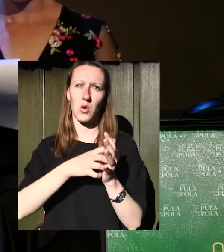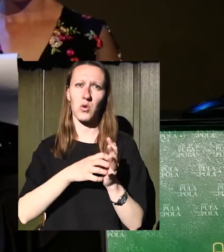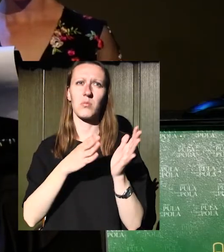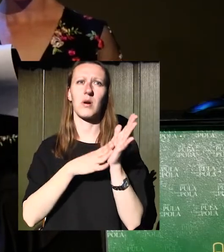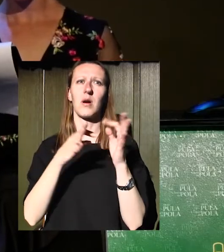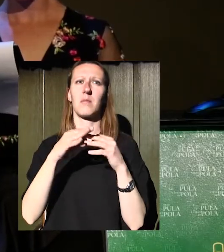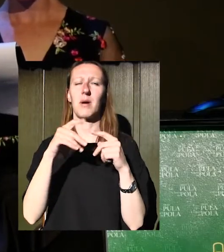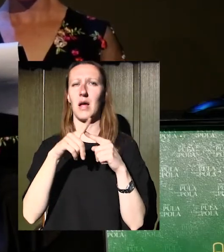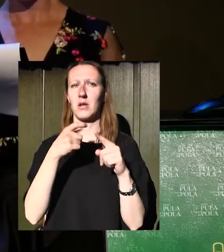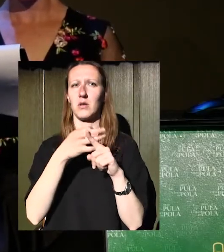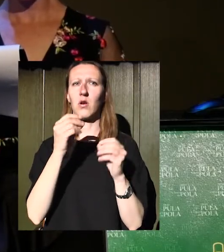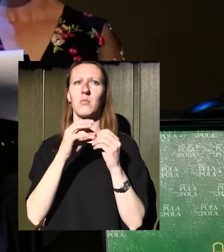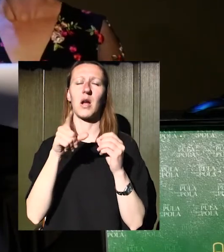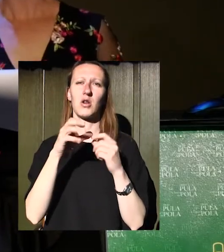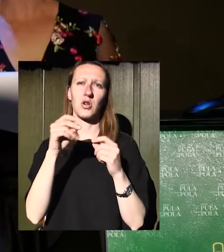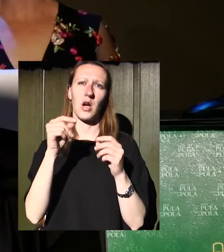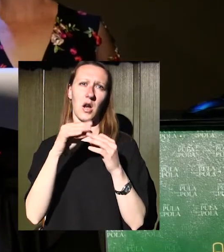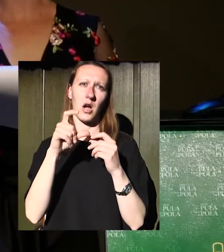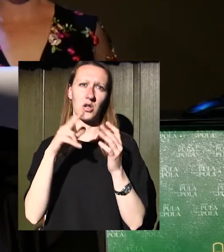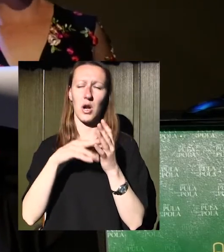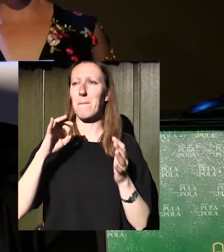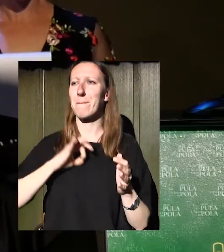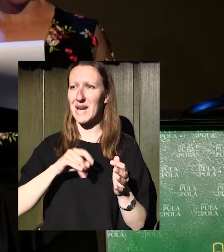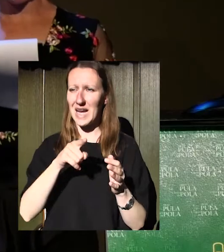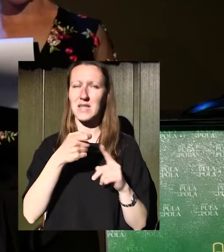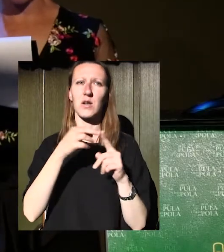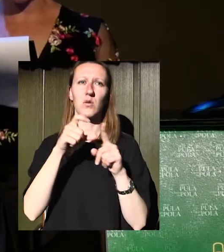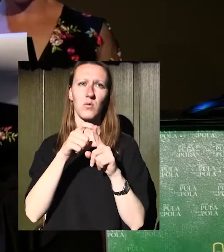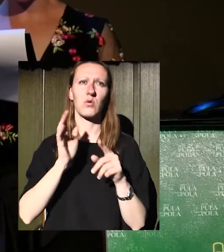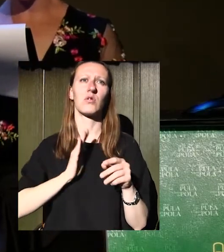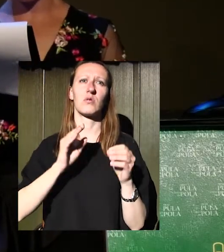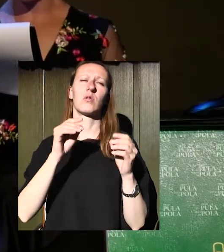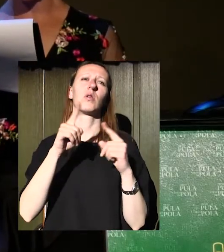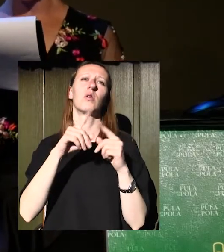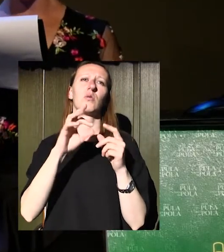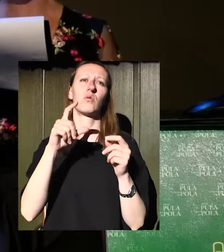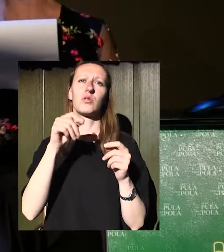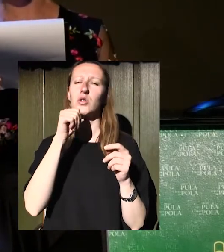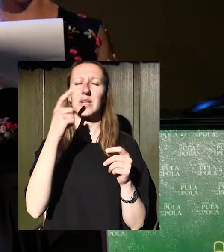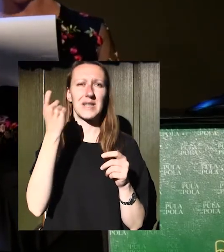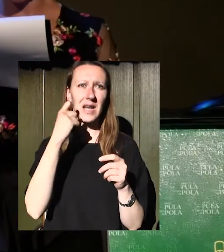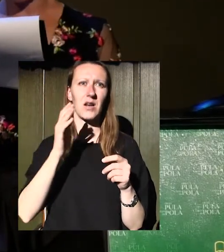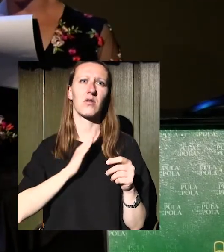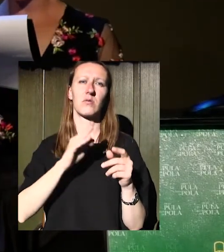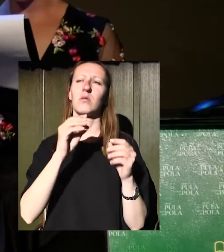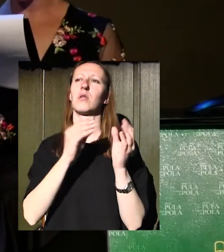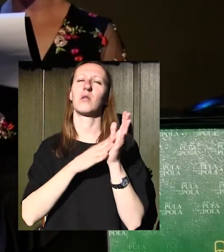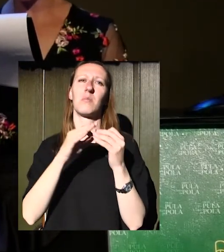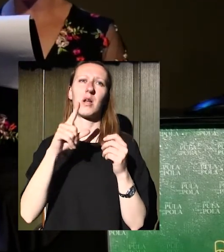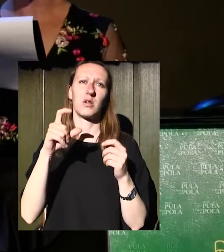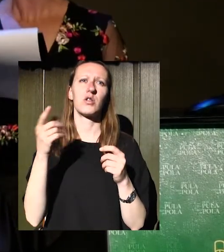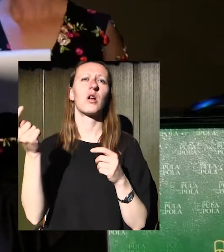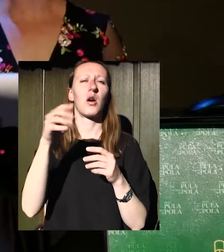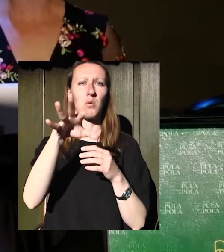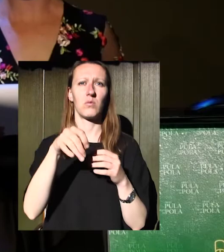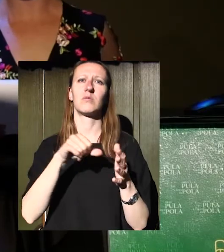artistico-culturale Matko Brajša Rašan. Pozivamo predsjednicu KUD-a, gospođu Bojanu Turčić i tajnicu, gospođu Ljiljanu